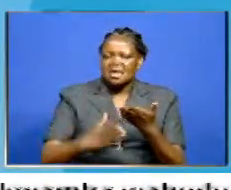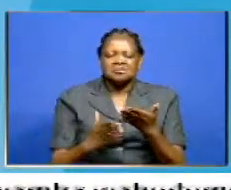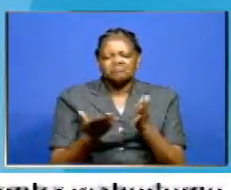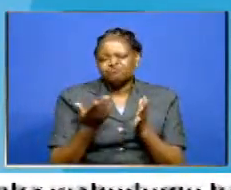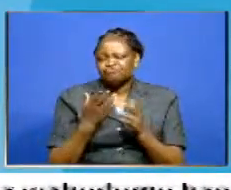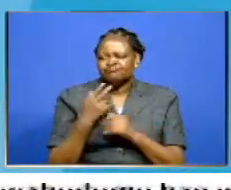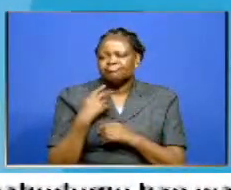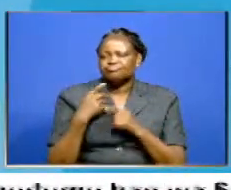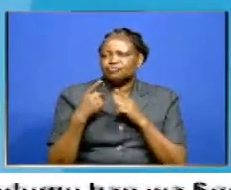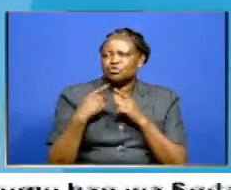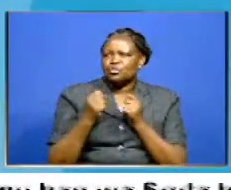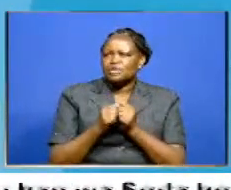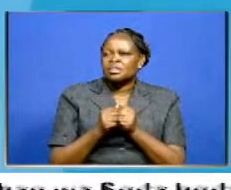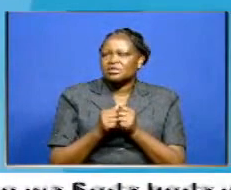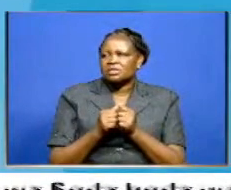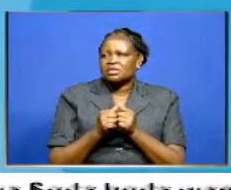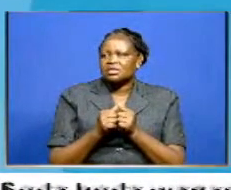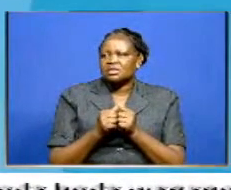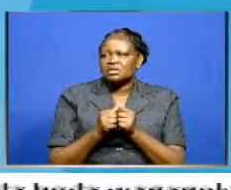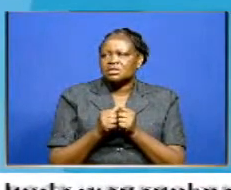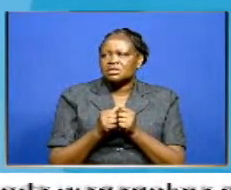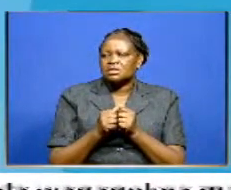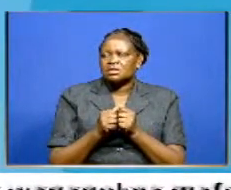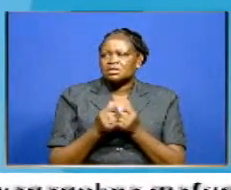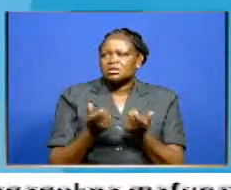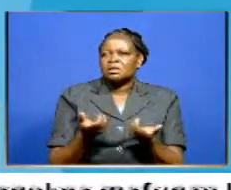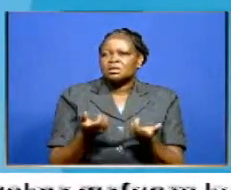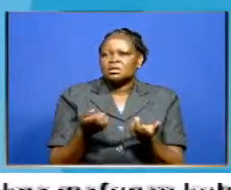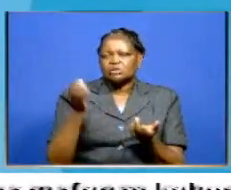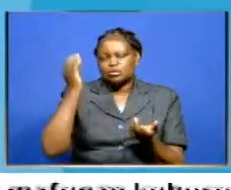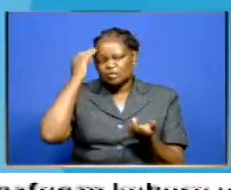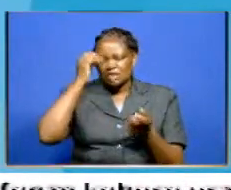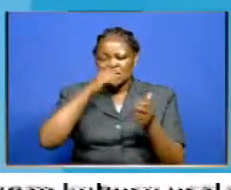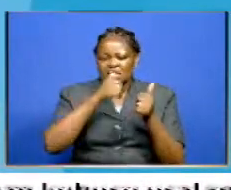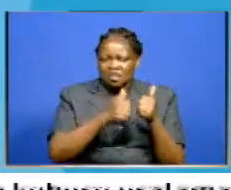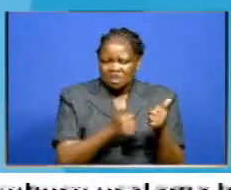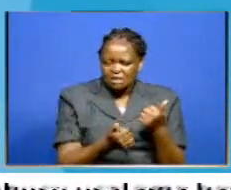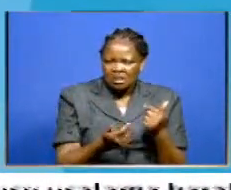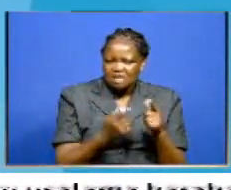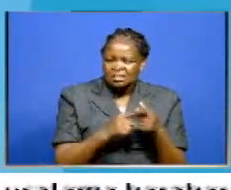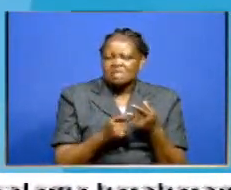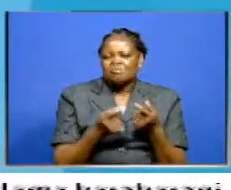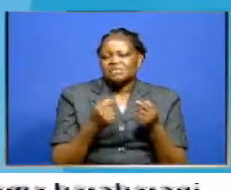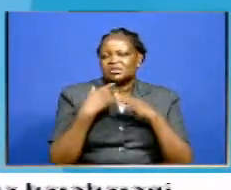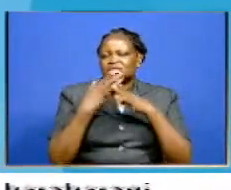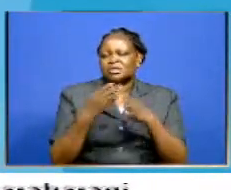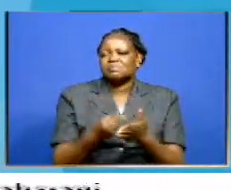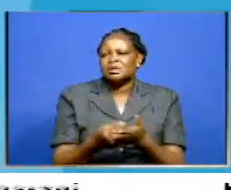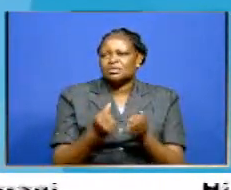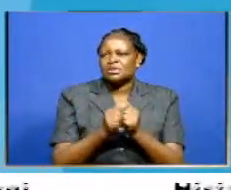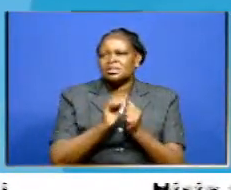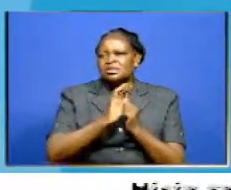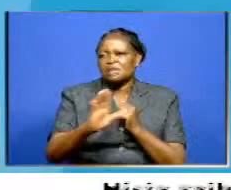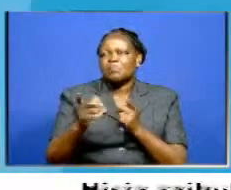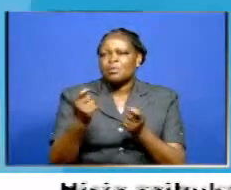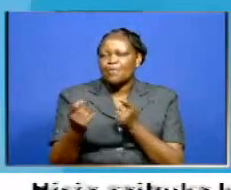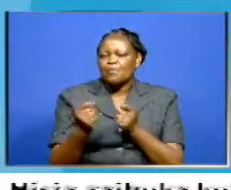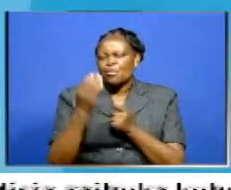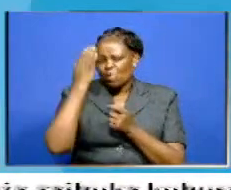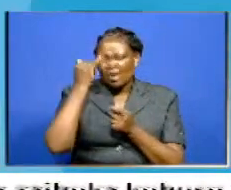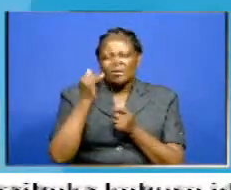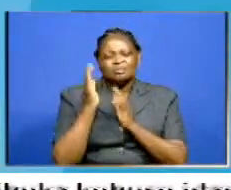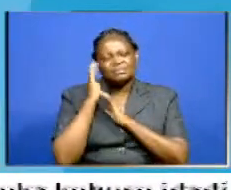wale comrades wangu, kile kidogo ambacho niko nacho nimekuwa nikishare na wao, ndio niangalia at least hawa comrades wetu wasiweze kulala